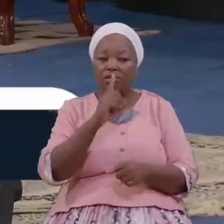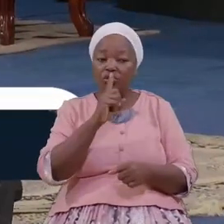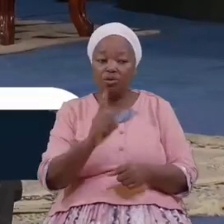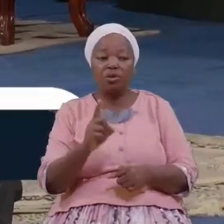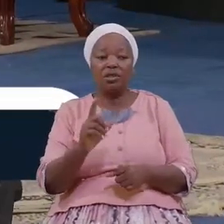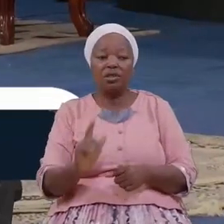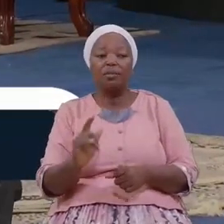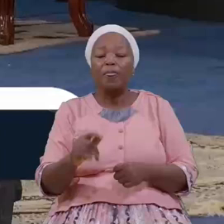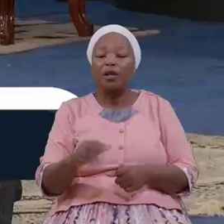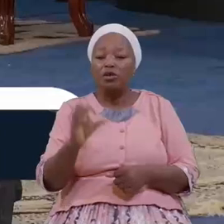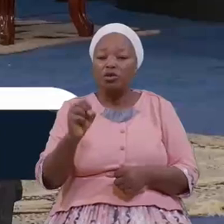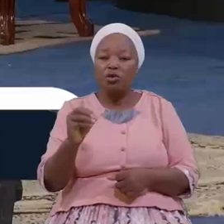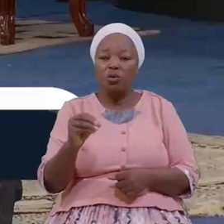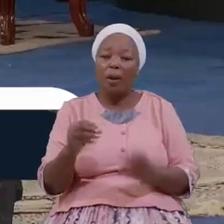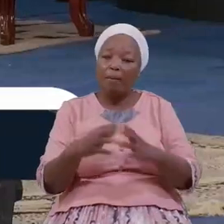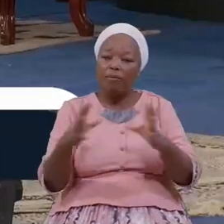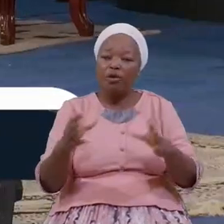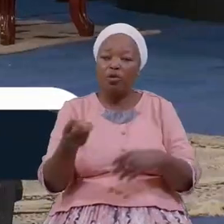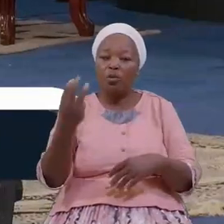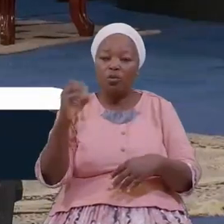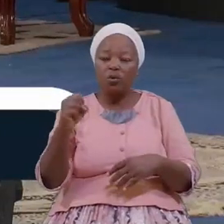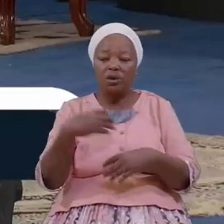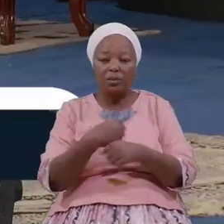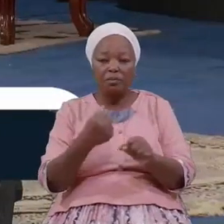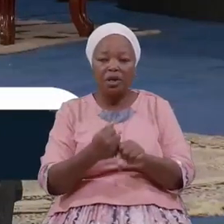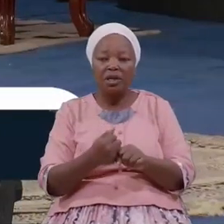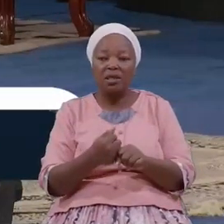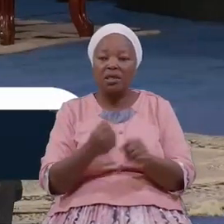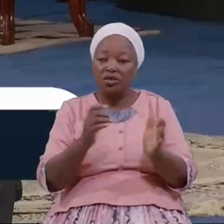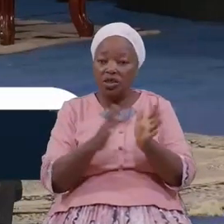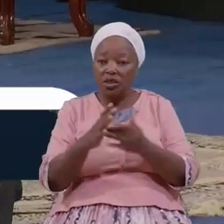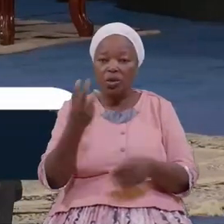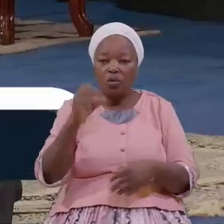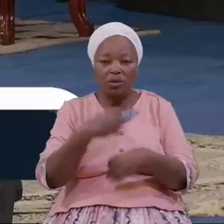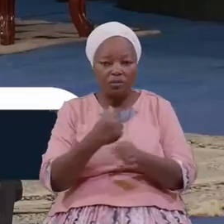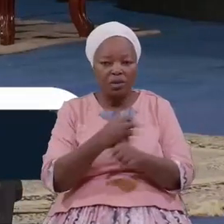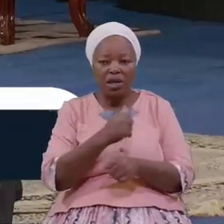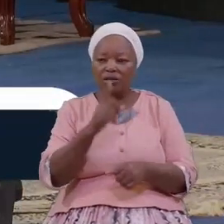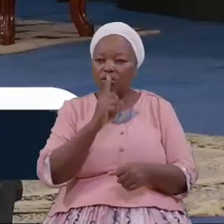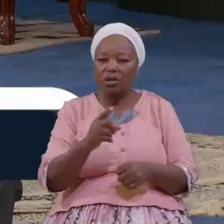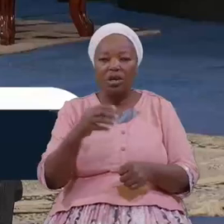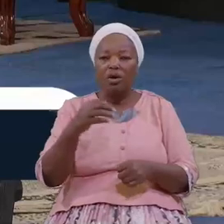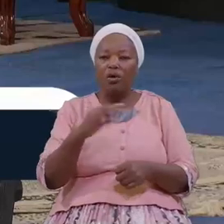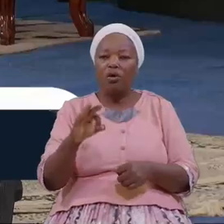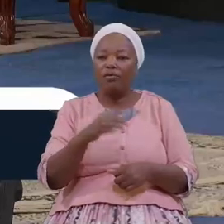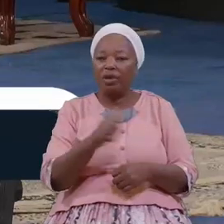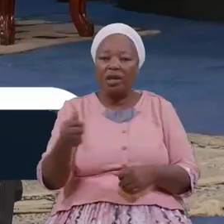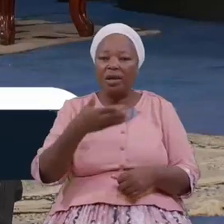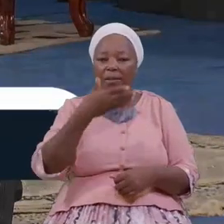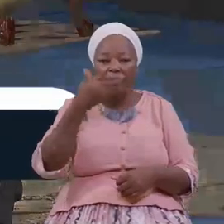Jésus est par cela même le garant d'une meilleure, d'une alliance plus